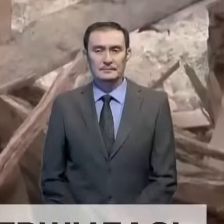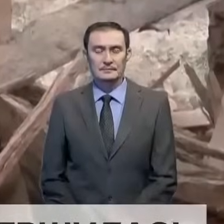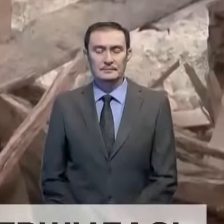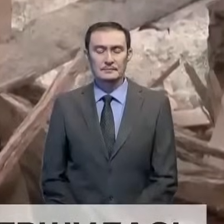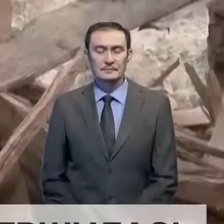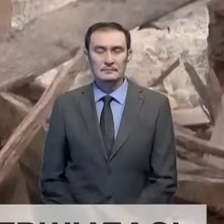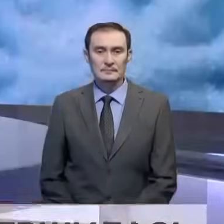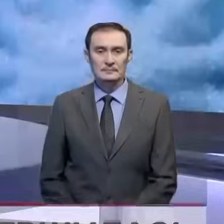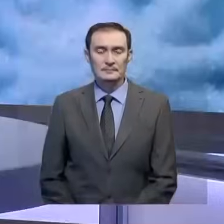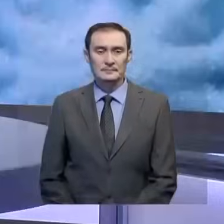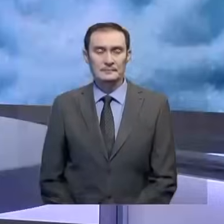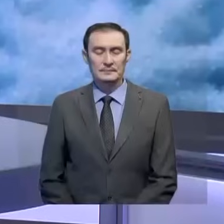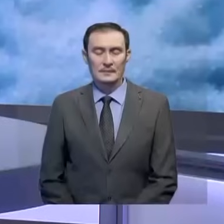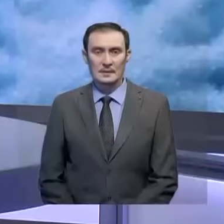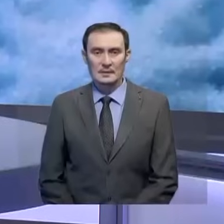24.